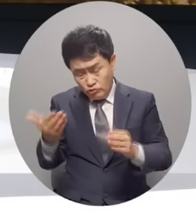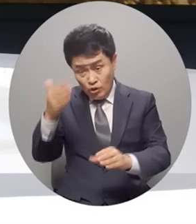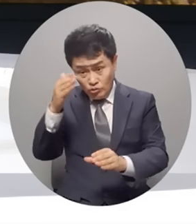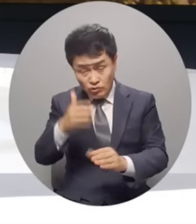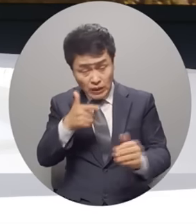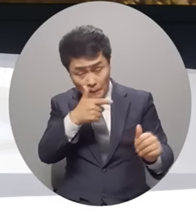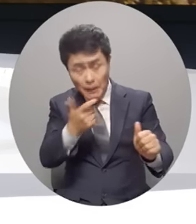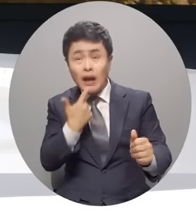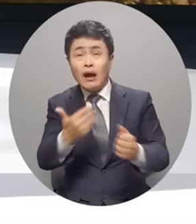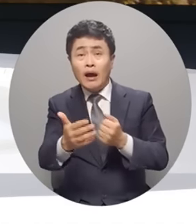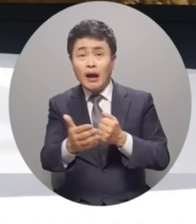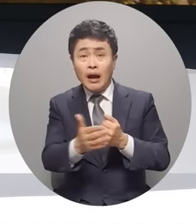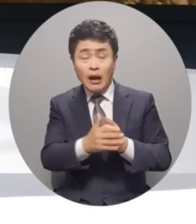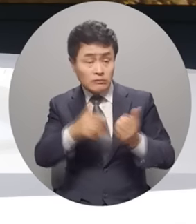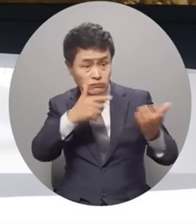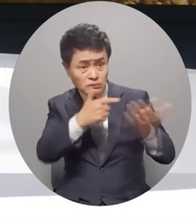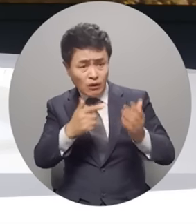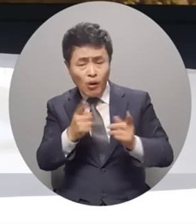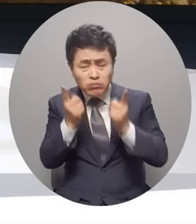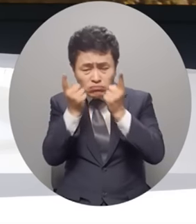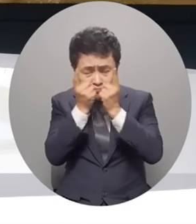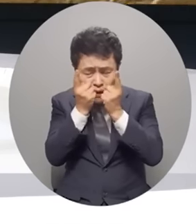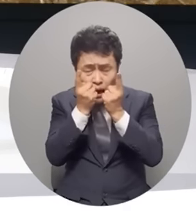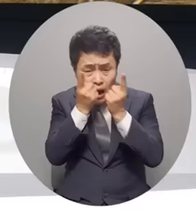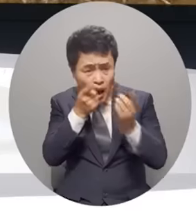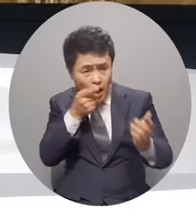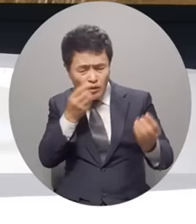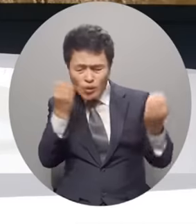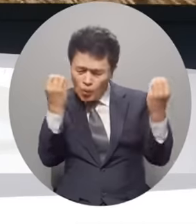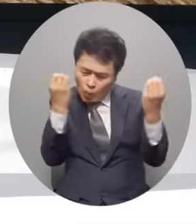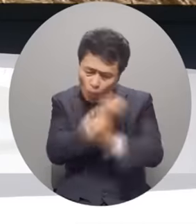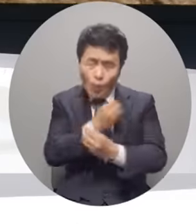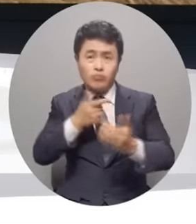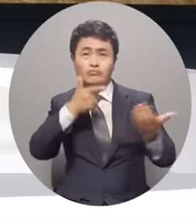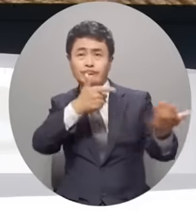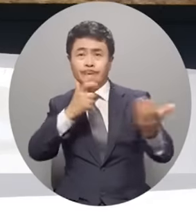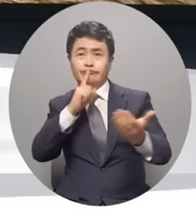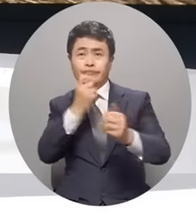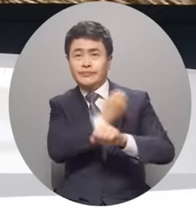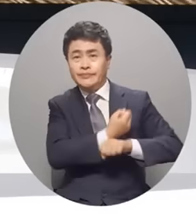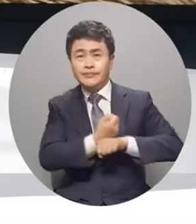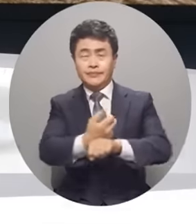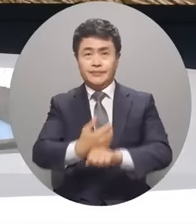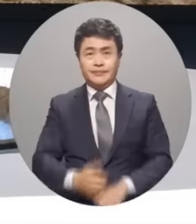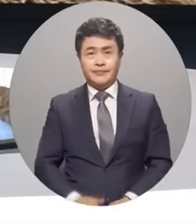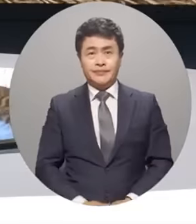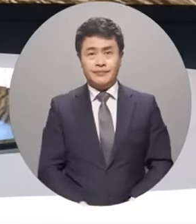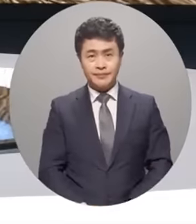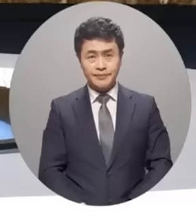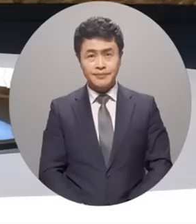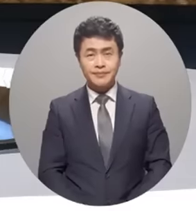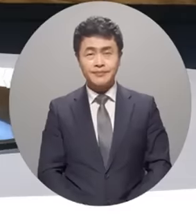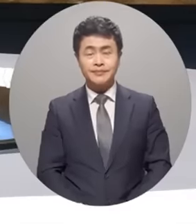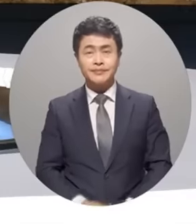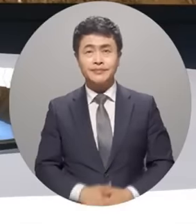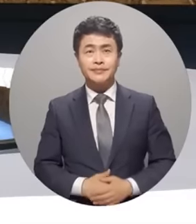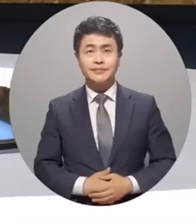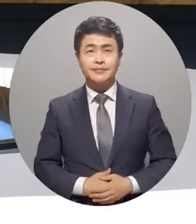당했는데 엽사는 멧돼지로 오인의 총을 쌌다고 밝혔습니다 사건 사고 소식 손구민